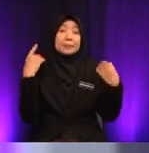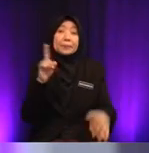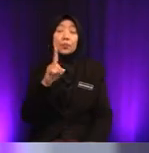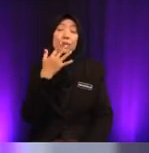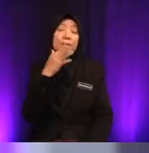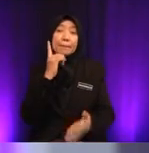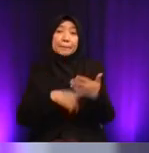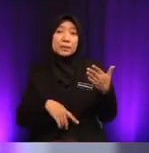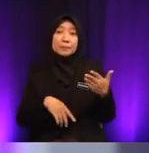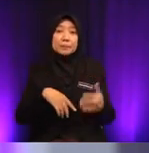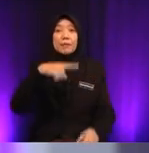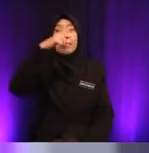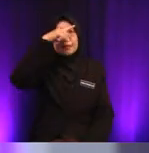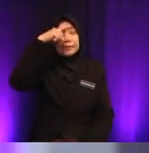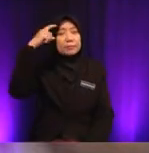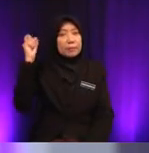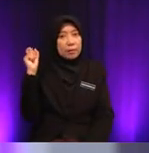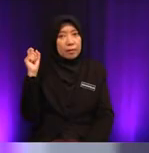kita berbeda